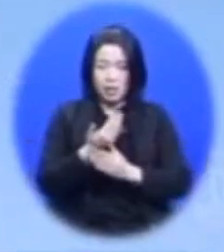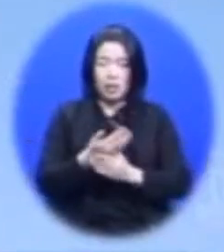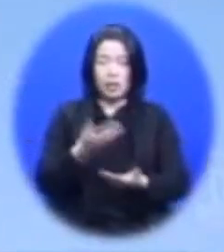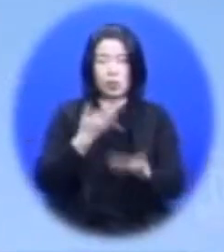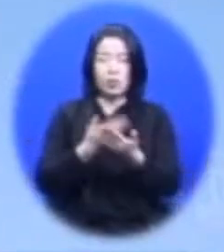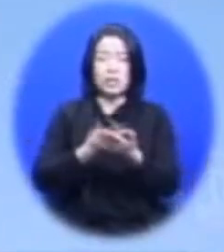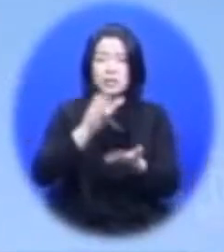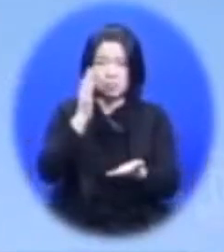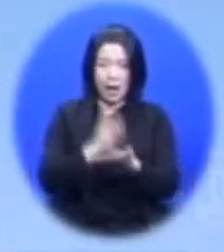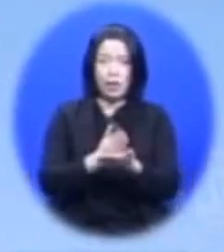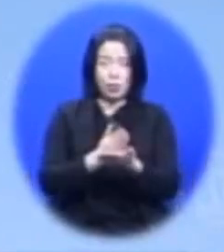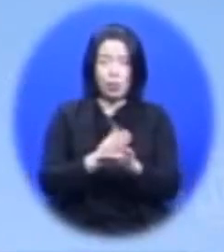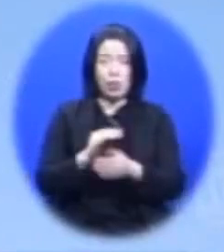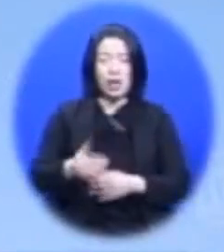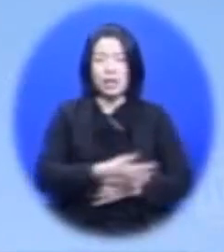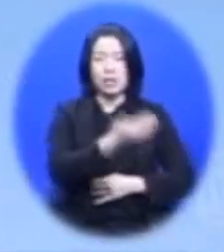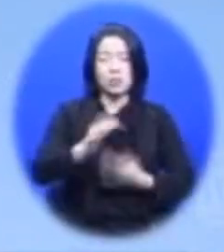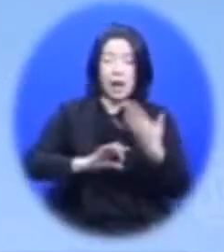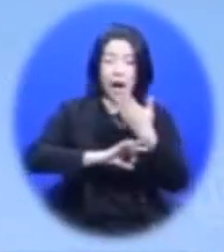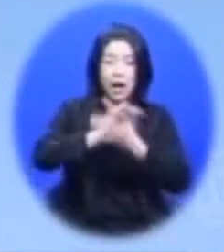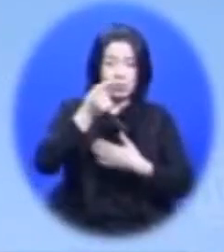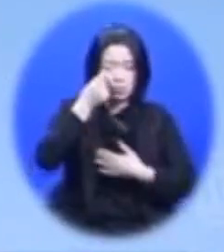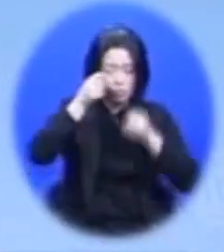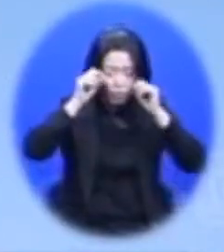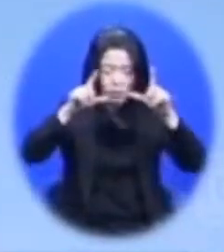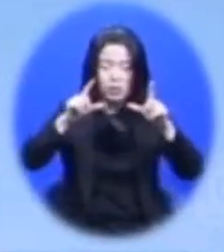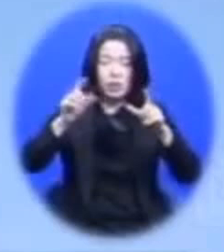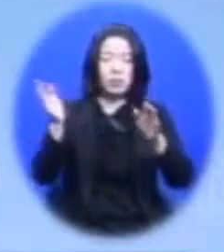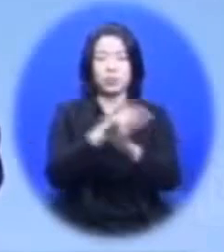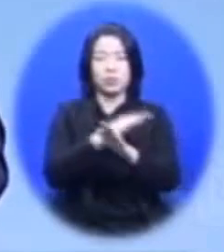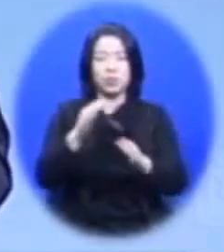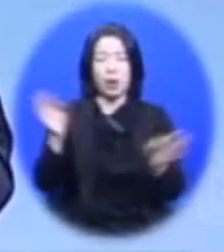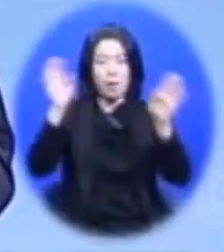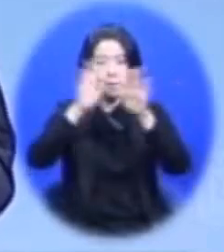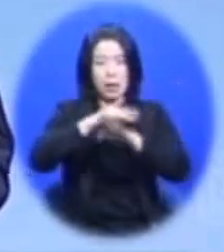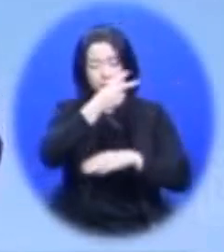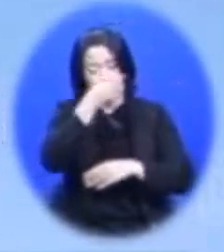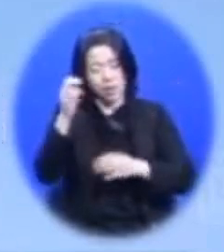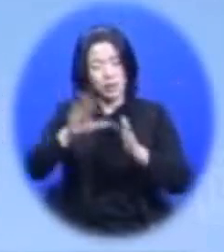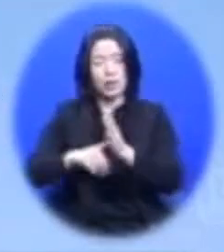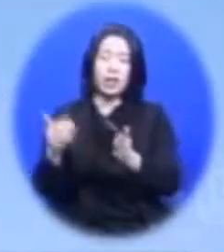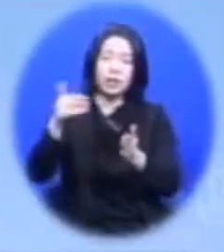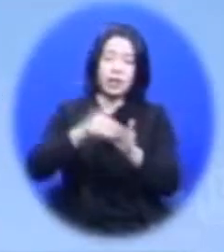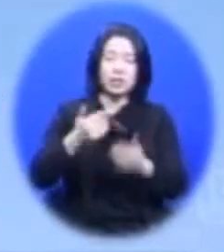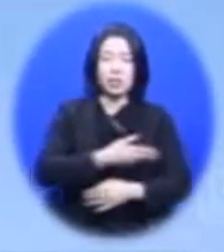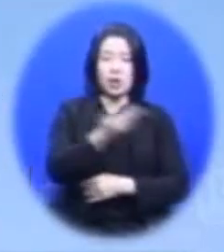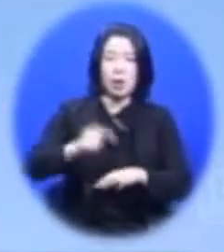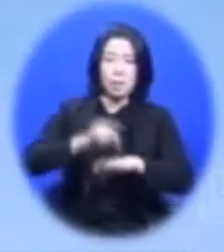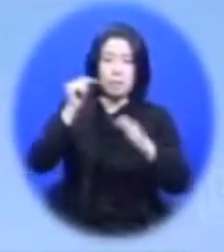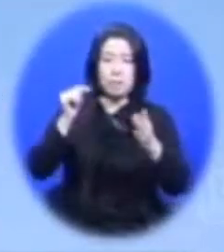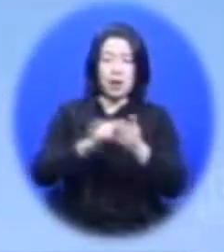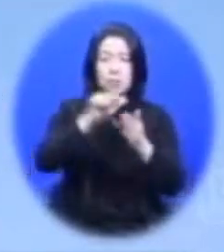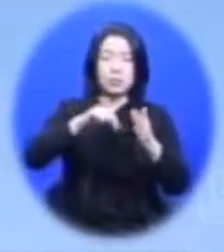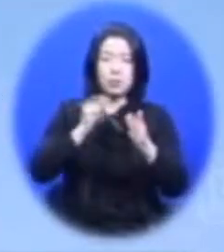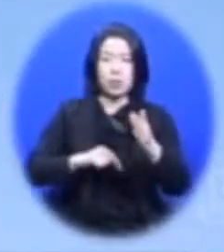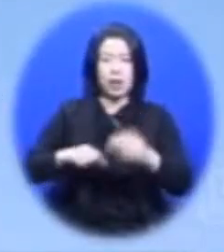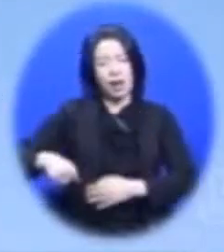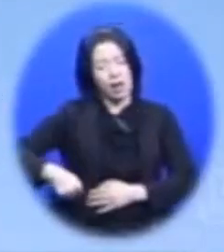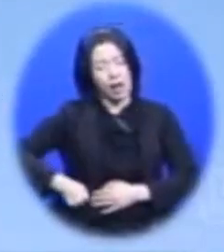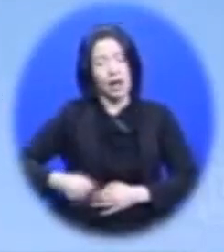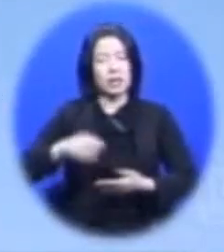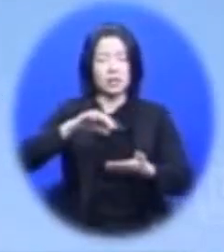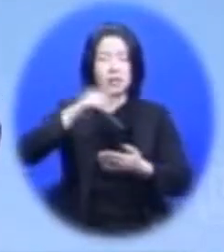마시고 여러분이 아침에 눈 뜰 때부터 밤에 잘 때까지 여러분을 그저 마음에 가책을